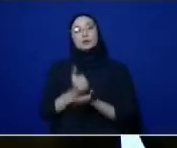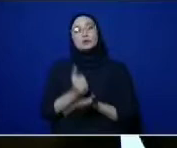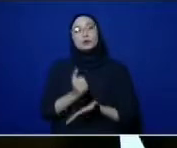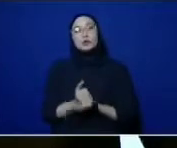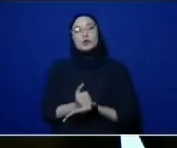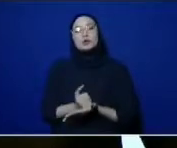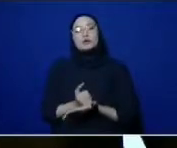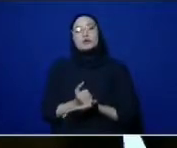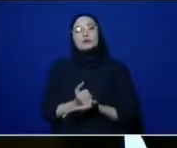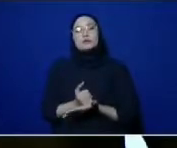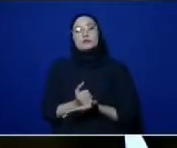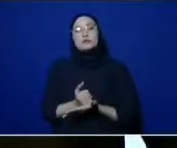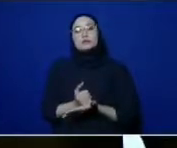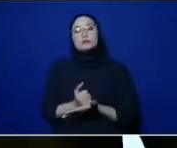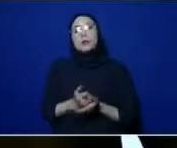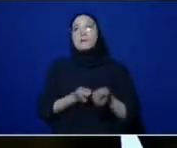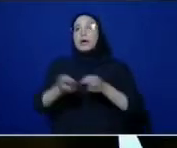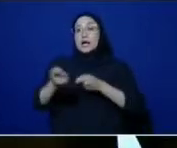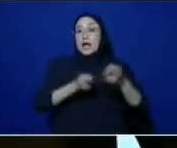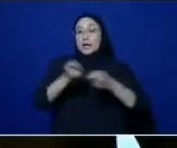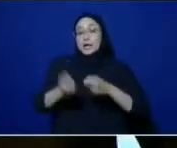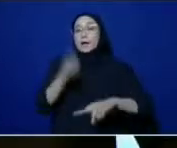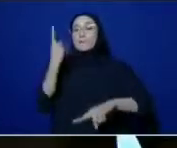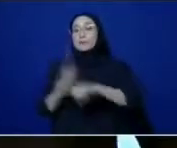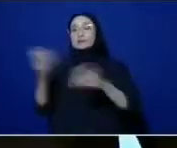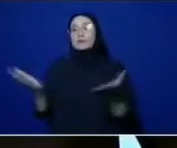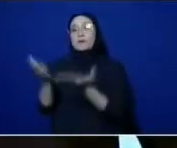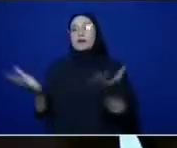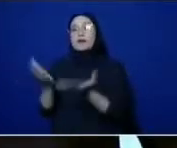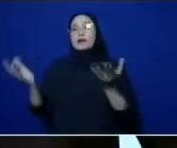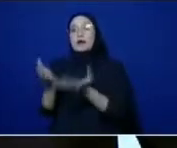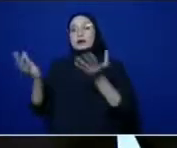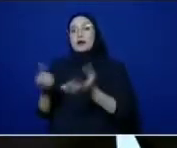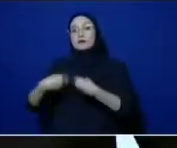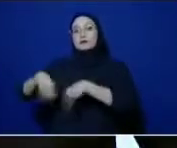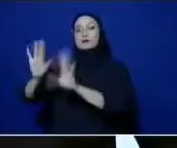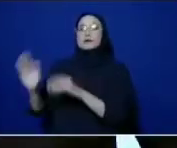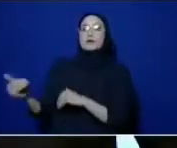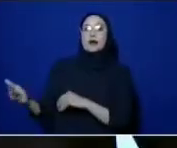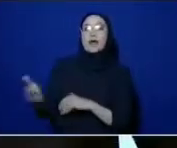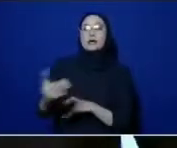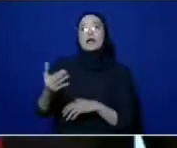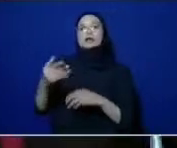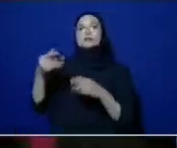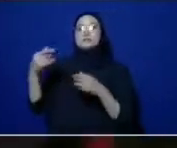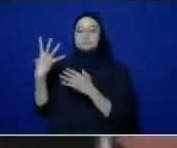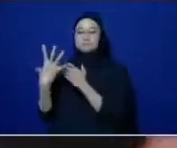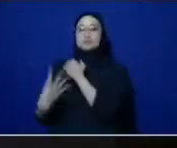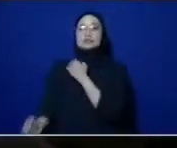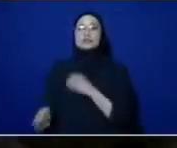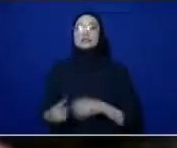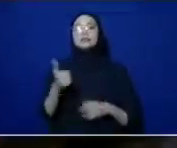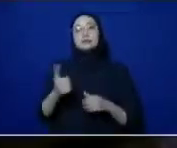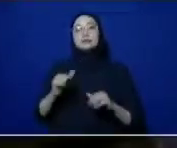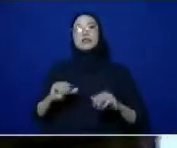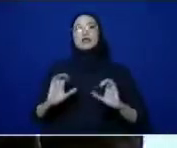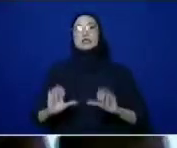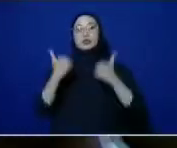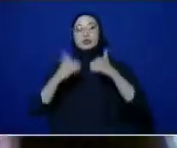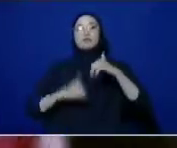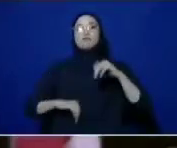mengendalikan, tapi juga kita harus memberdayakan nelayan yang miskin untuk bisa hidup dengan layak. Baik, mohon maaf. Langsung silakan Pak